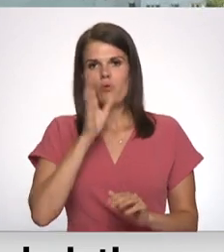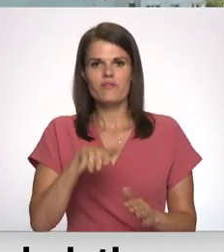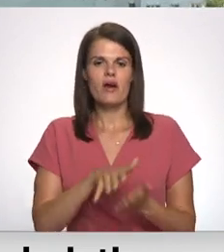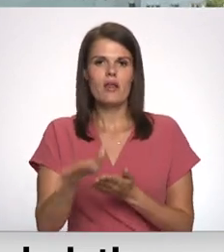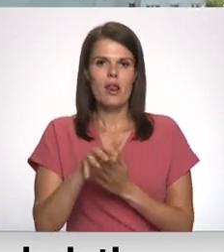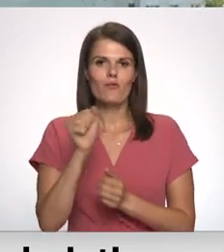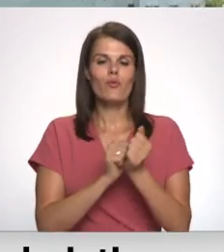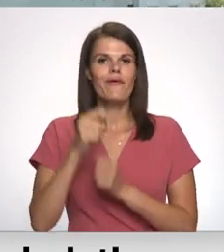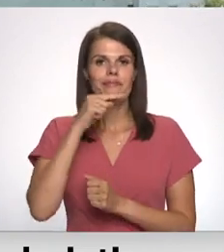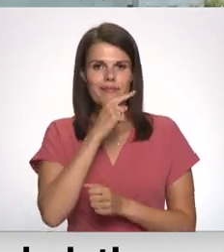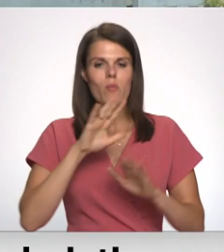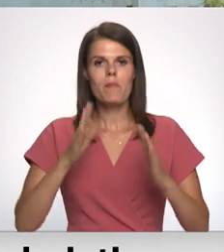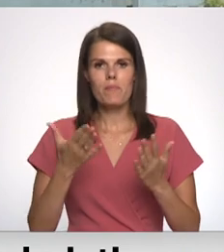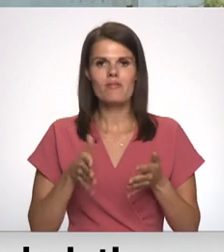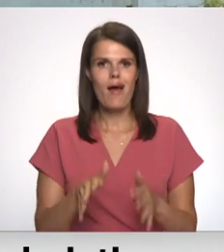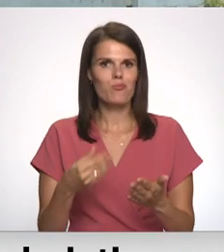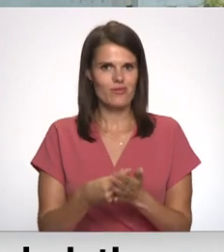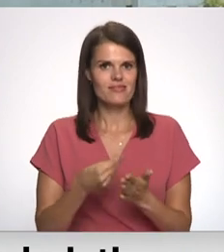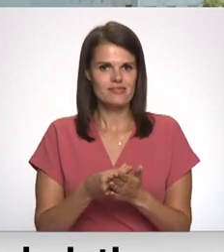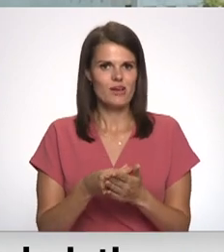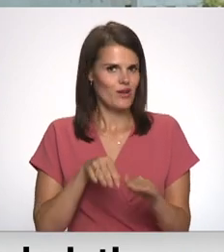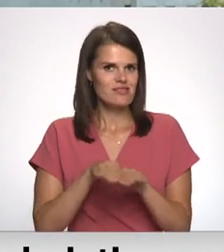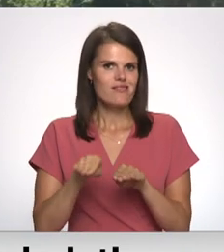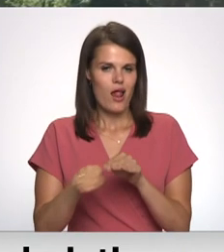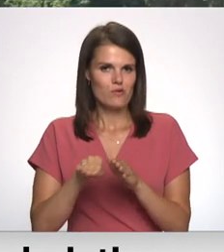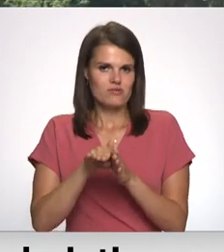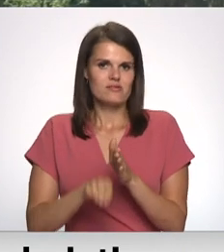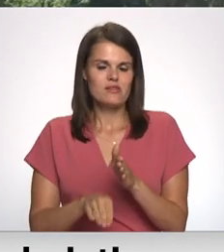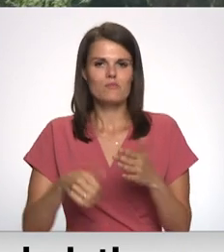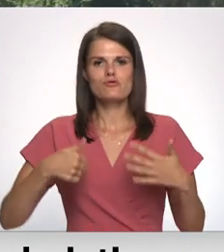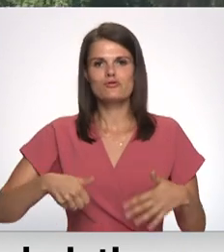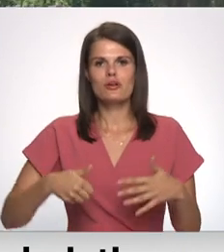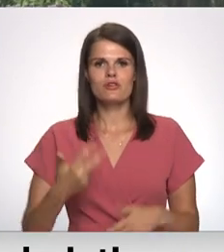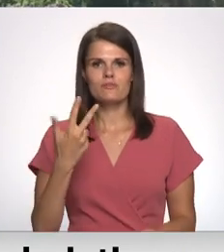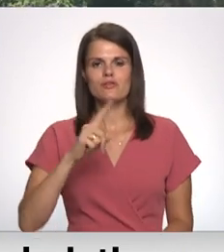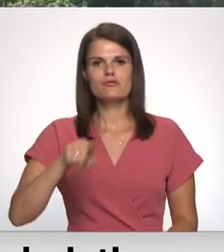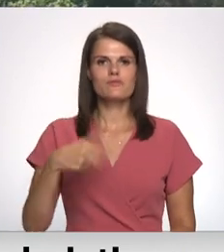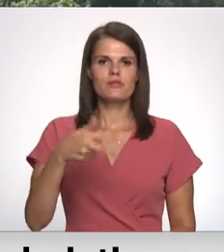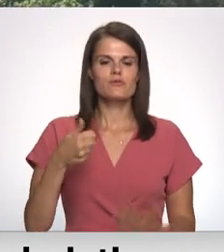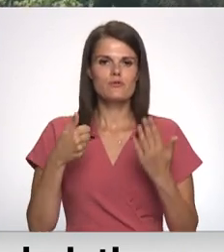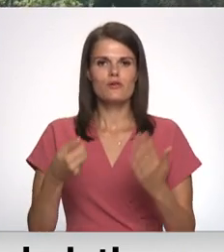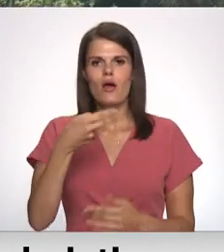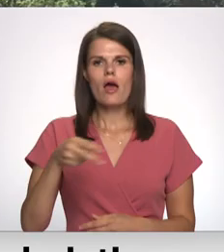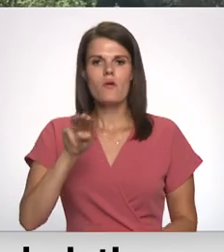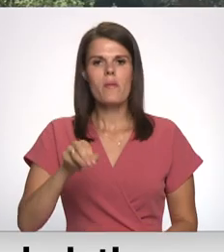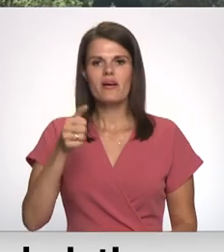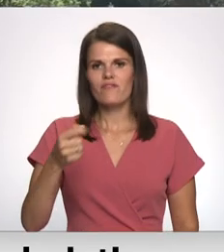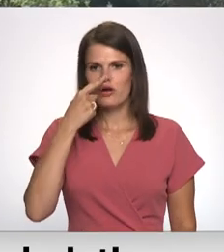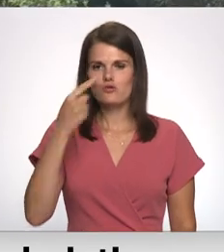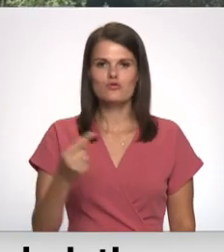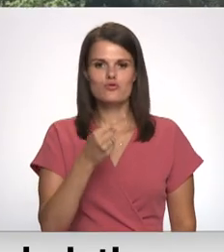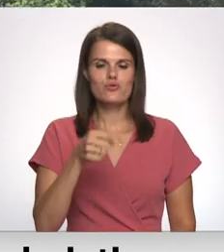lietot taupīgāk, bet apkurs tarifs joprojām ir salīdzinoši zems – 63,36 eiro par megavatstundu